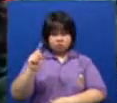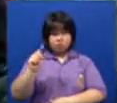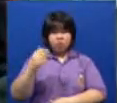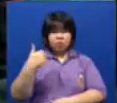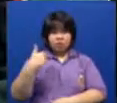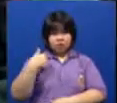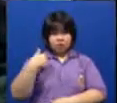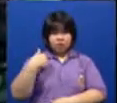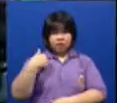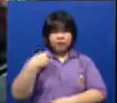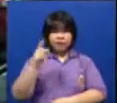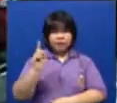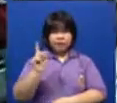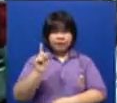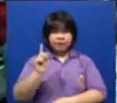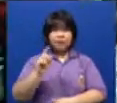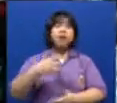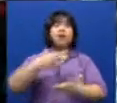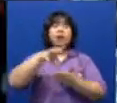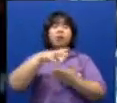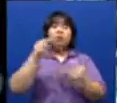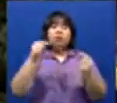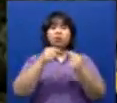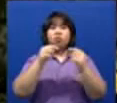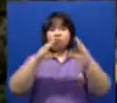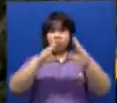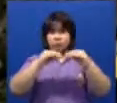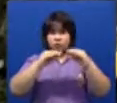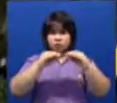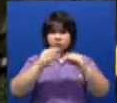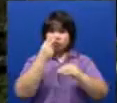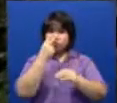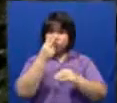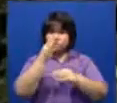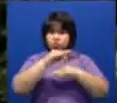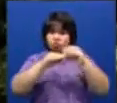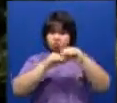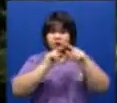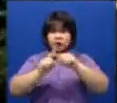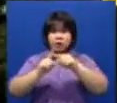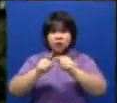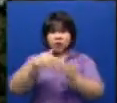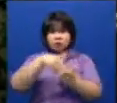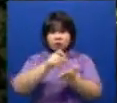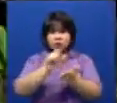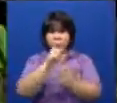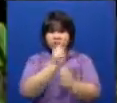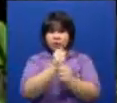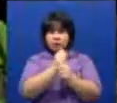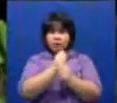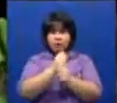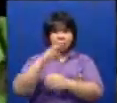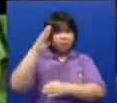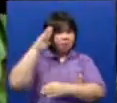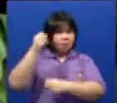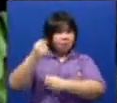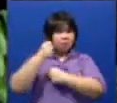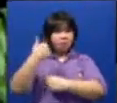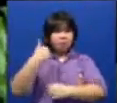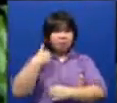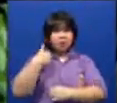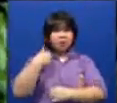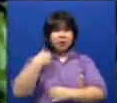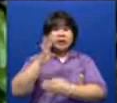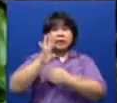หรือว่ากอ.รมนเปิดเผยว่าในการประชุมติดตามสถานการณ์ศูนย์ปฏิบัติการกองทัพบกทางกอ.รมนภาค 4ส่วนหน้าได้